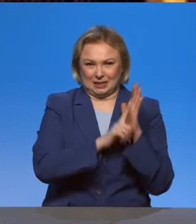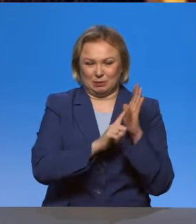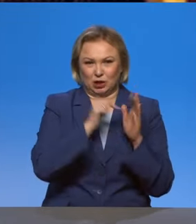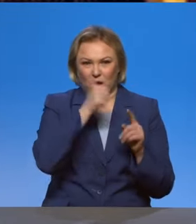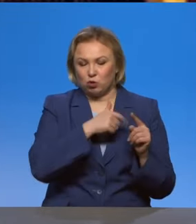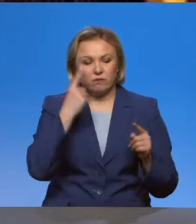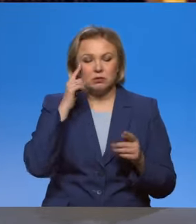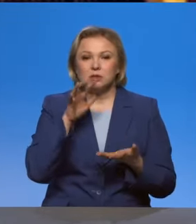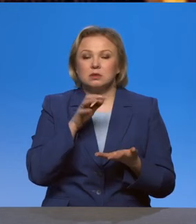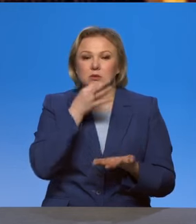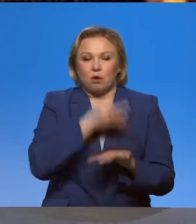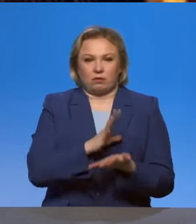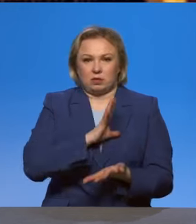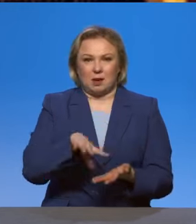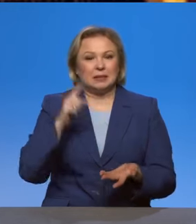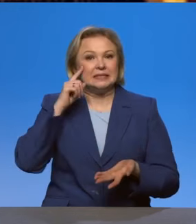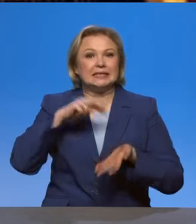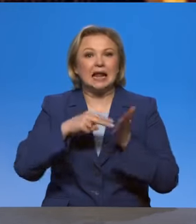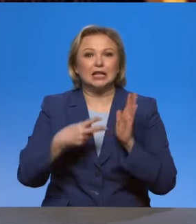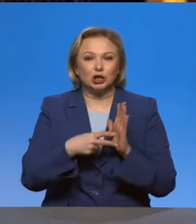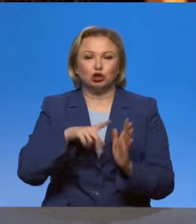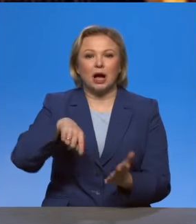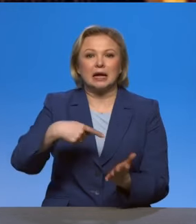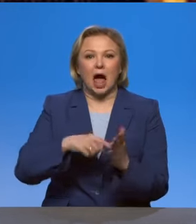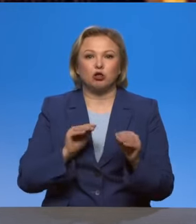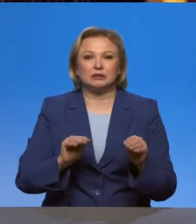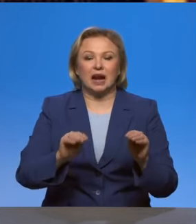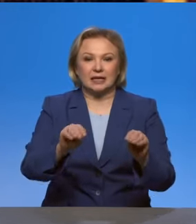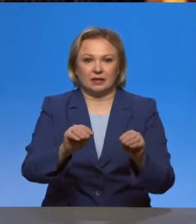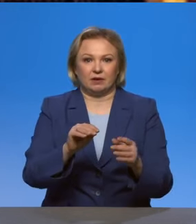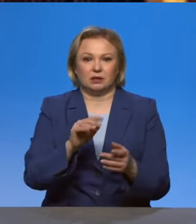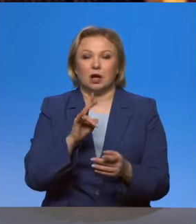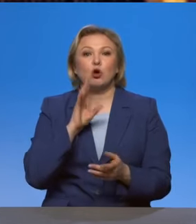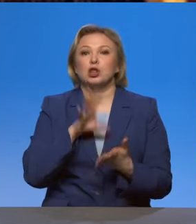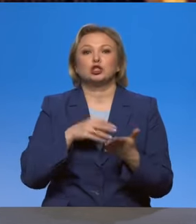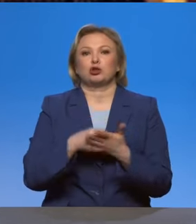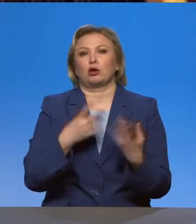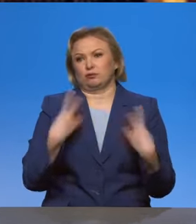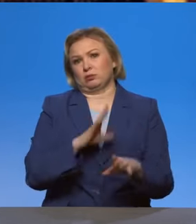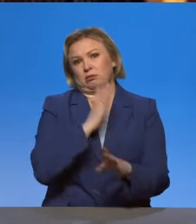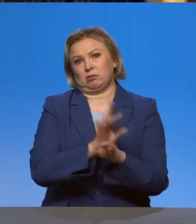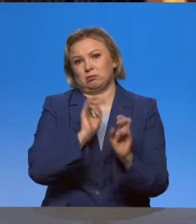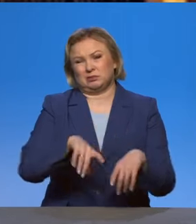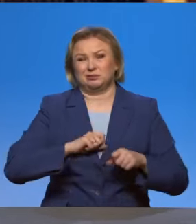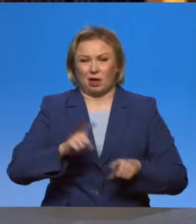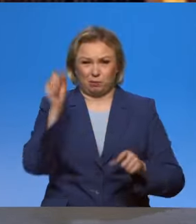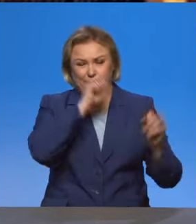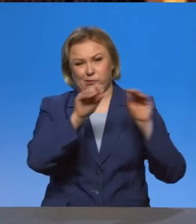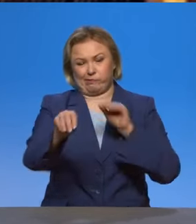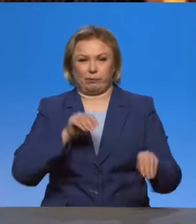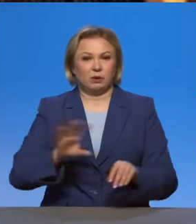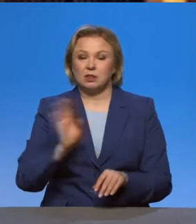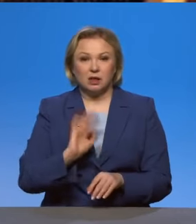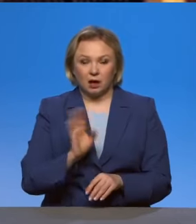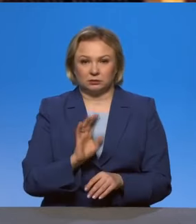стратегическим градостроительством, да. Но это не означает, что мы не должны этим заниматься. И дальше продолжать